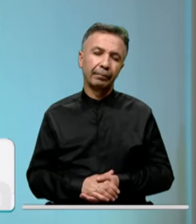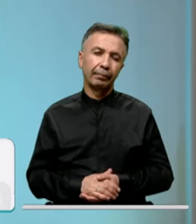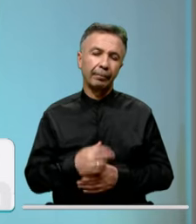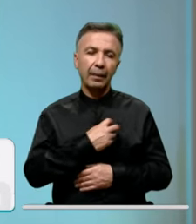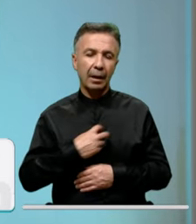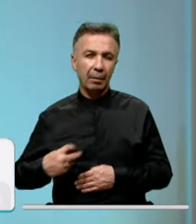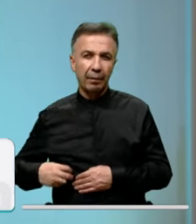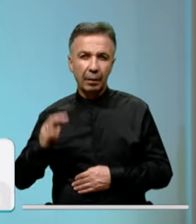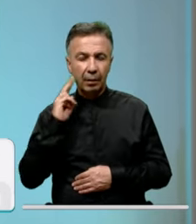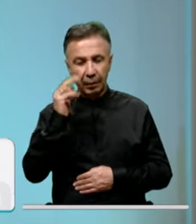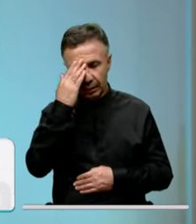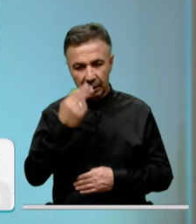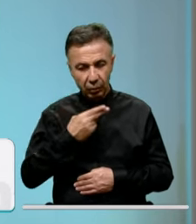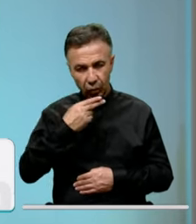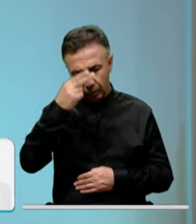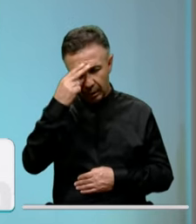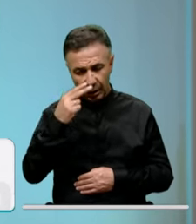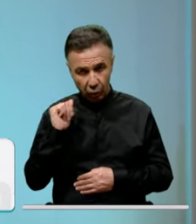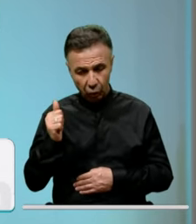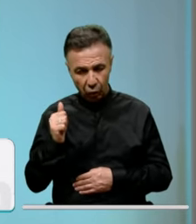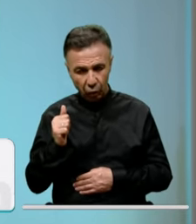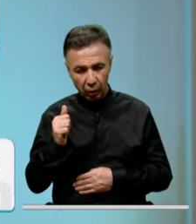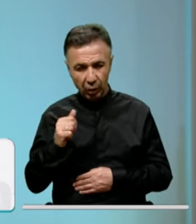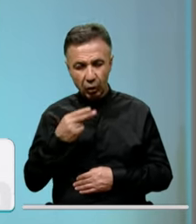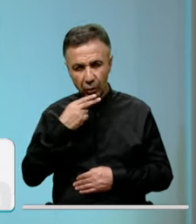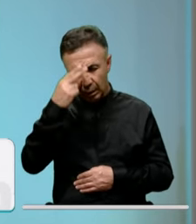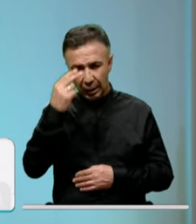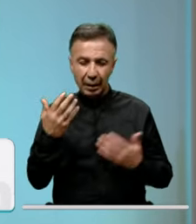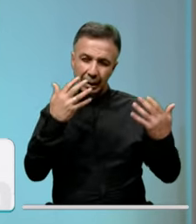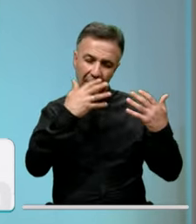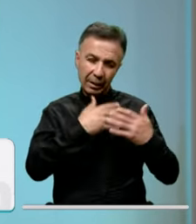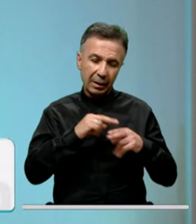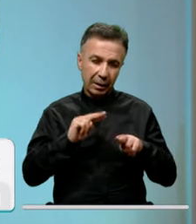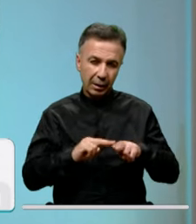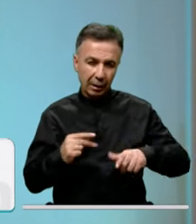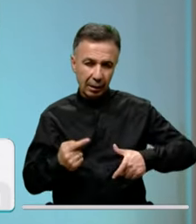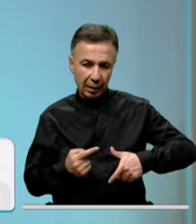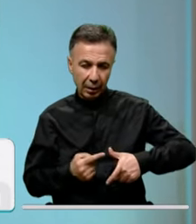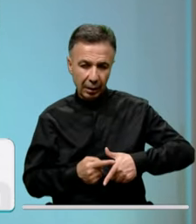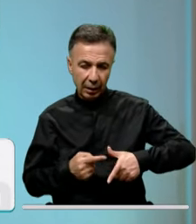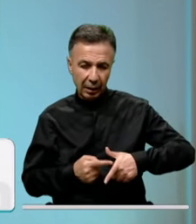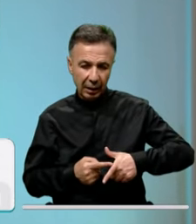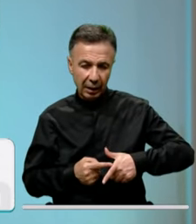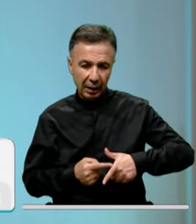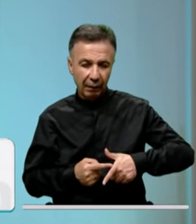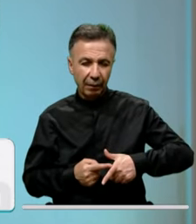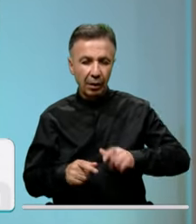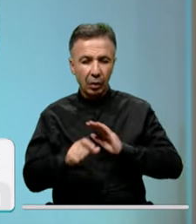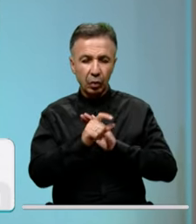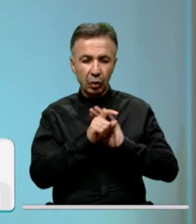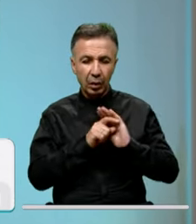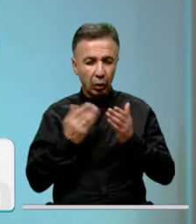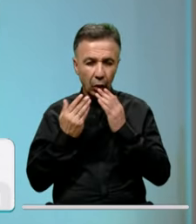Efendimiz Aleyhisselatü Vesselam Cuma gecesi ve Cuma günü Kehf suresini okuyan kişilerin elde edecekleri